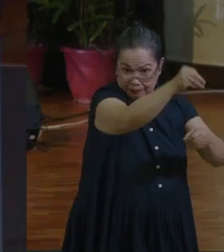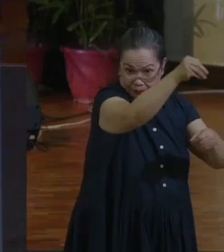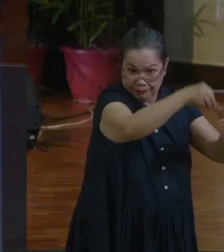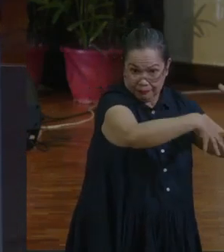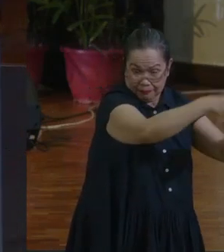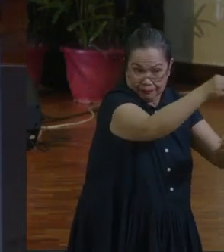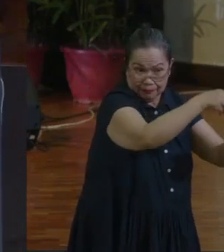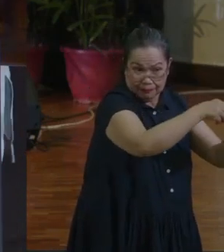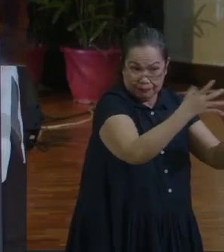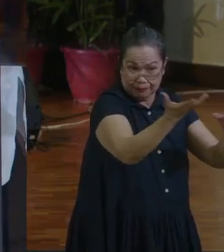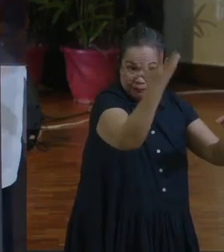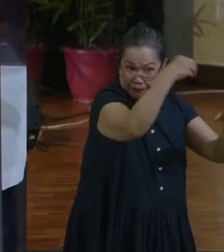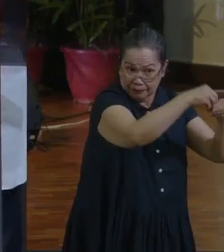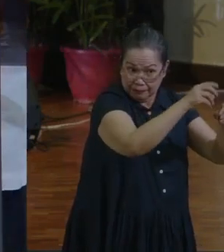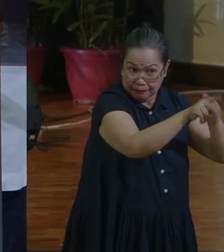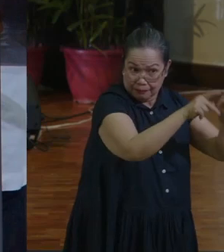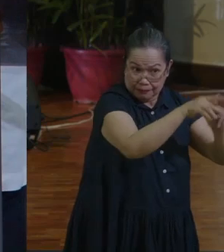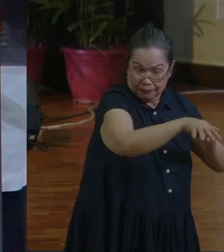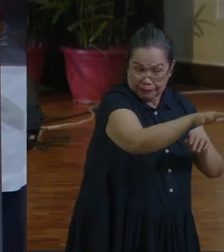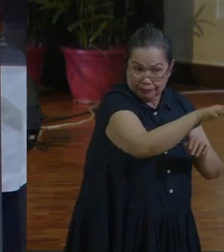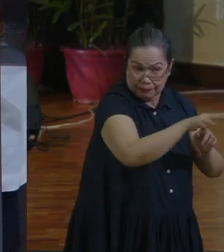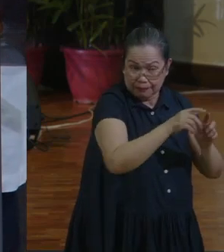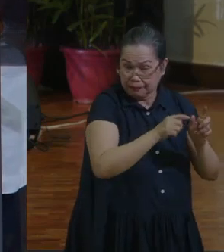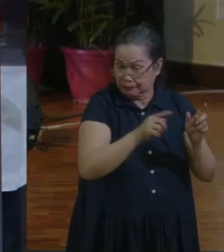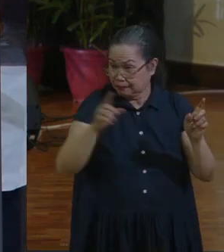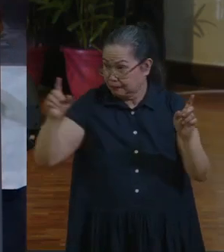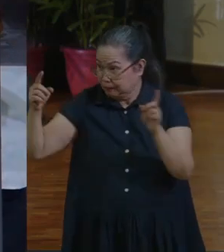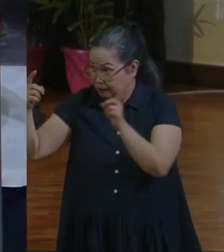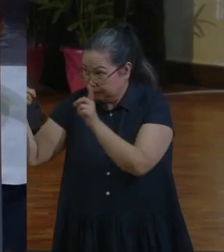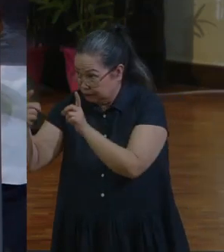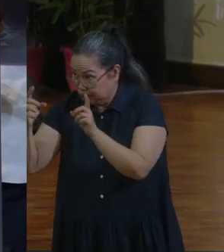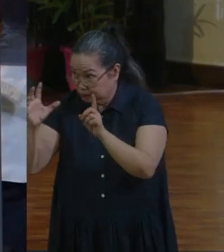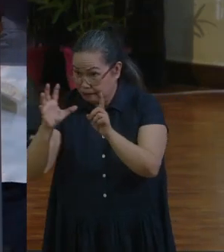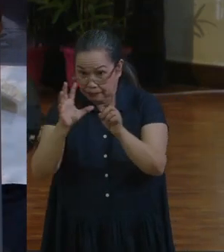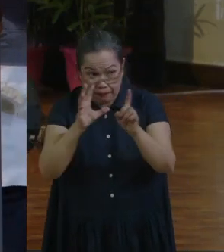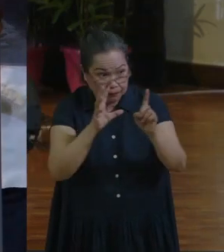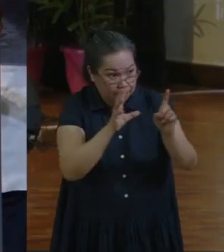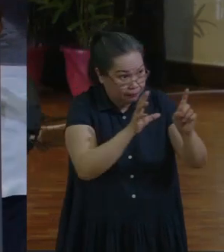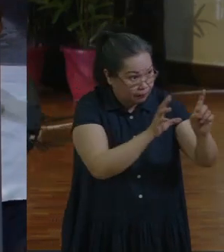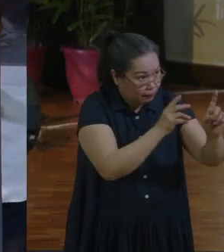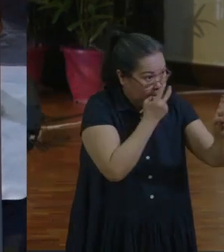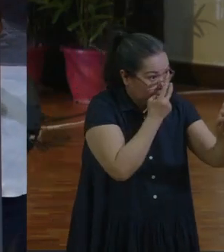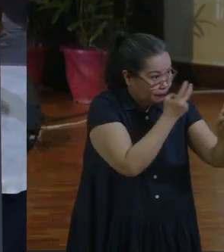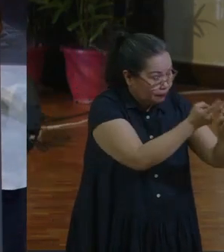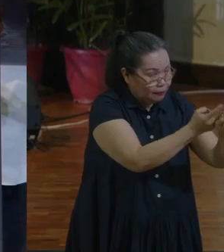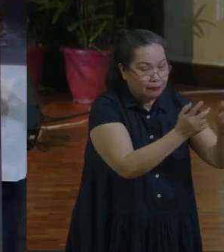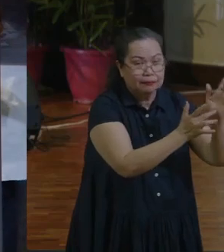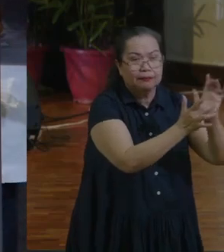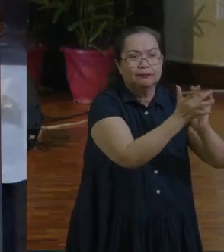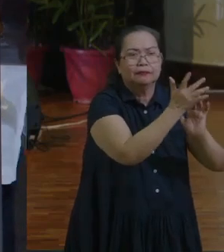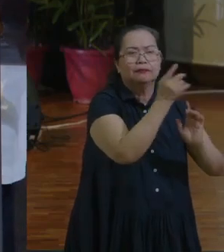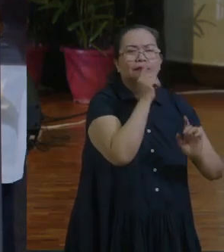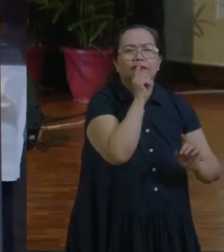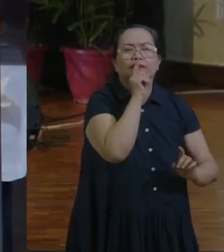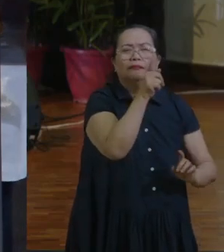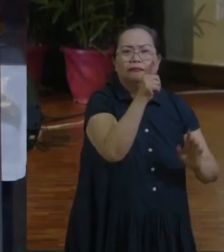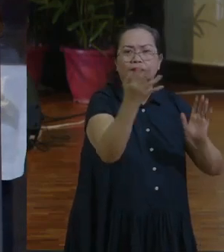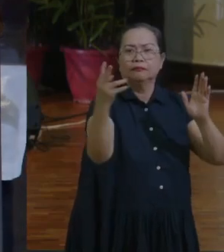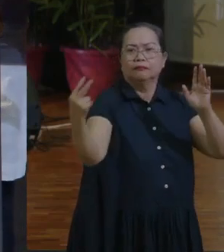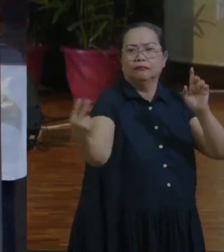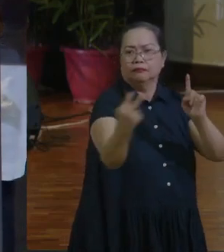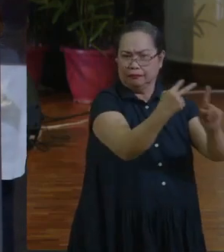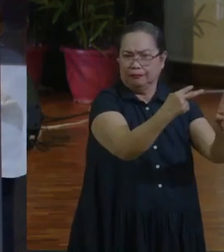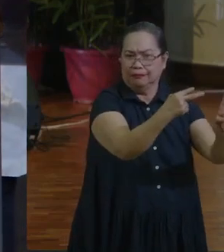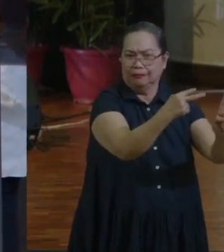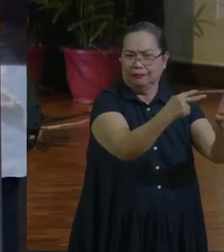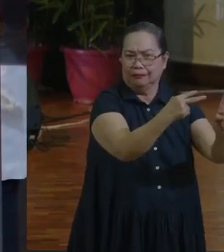mga hinahalian nito. Noong dumating ang mga disipulo ni John, tiniyak ni Jesus na makita nila mismo